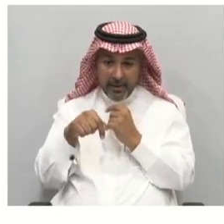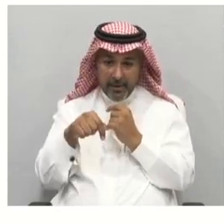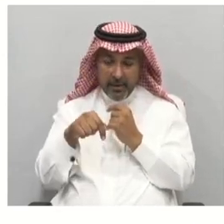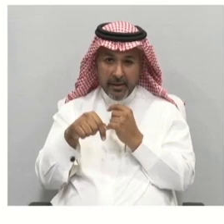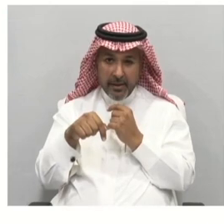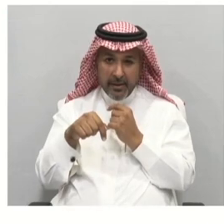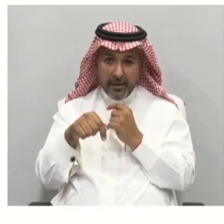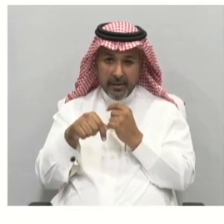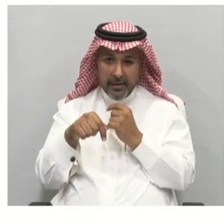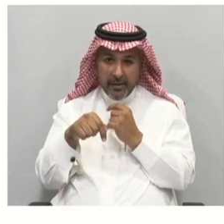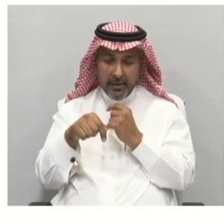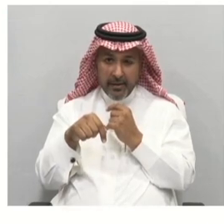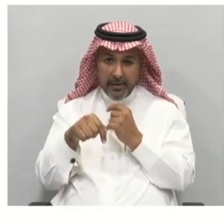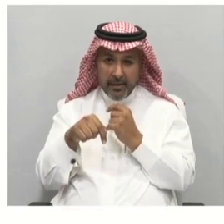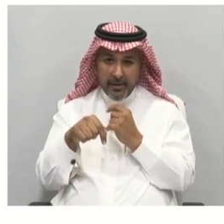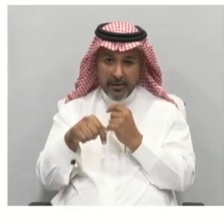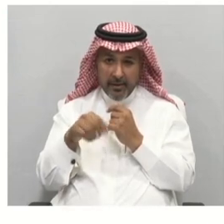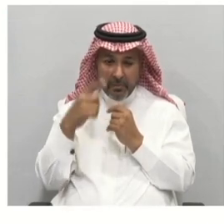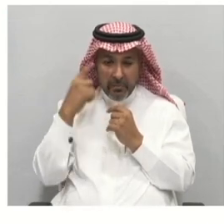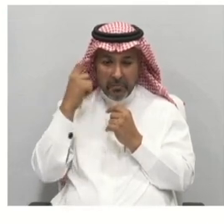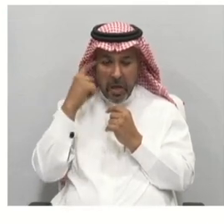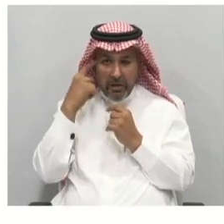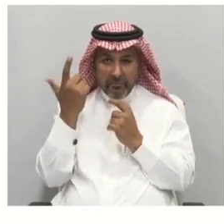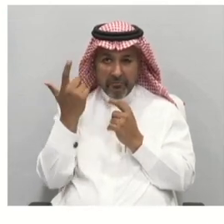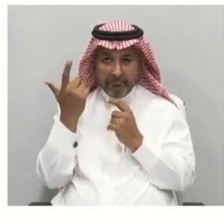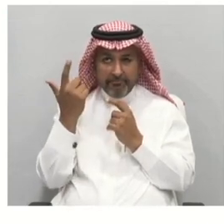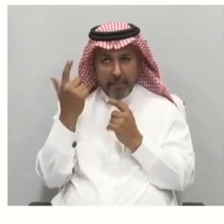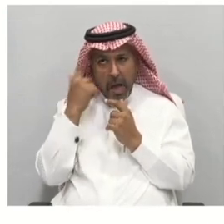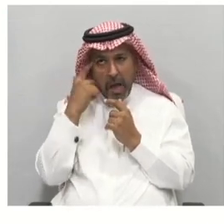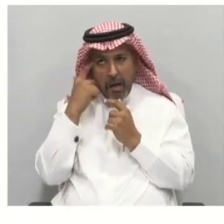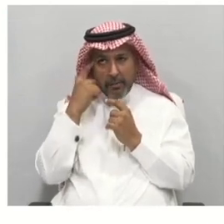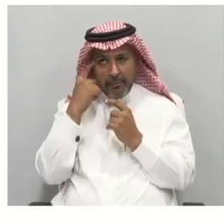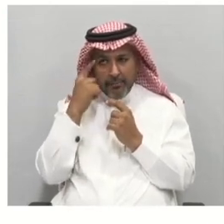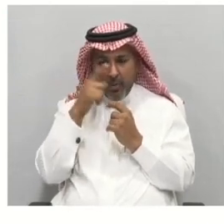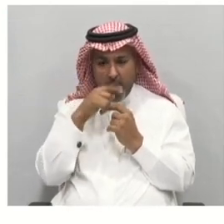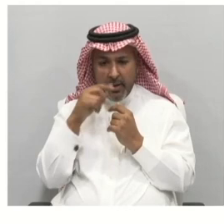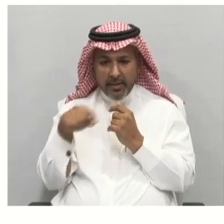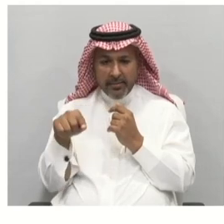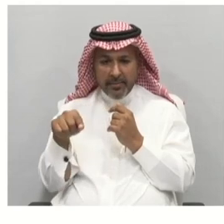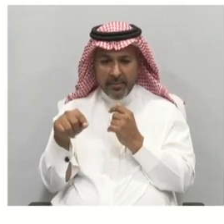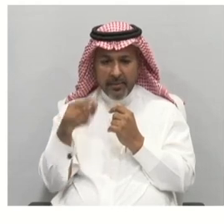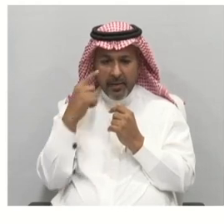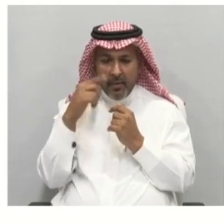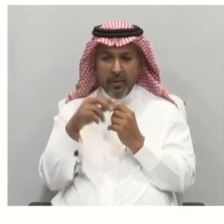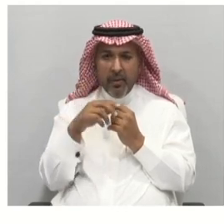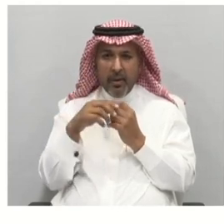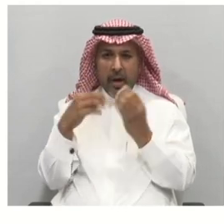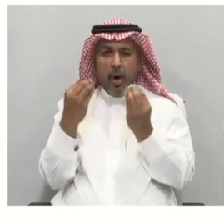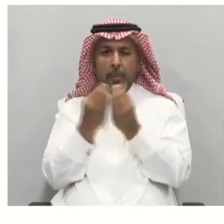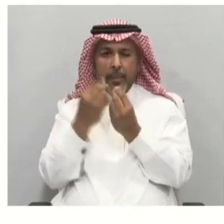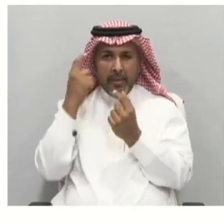فطريه فقط عقليه فقط فطريه